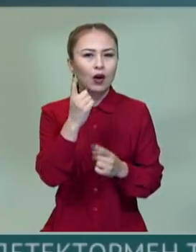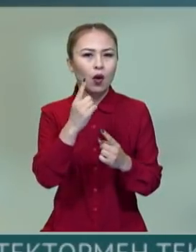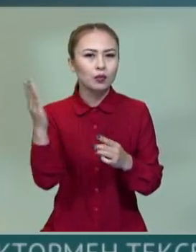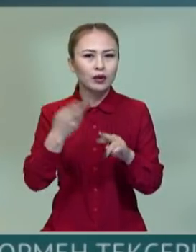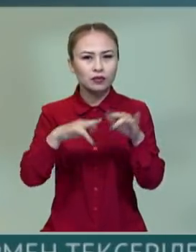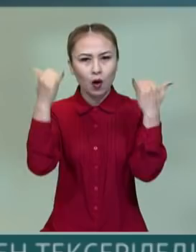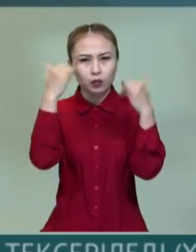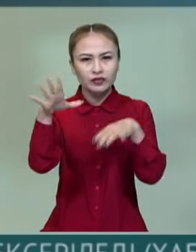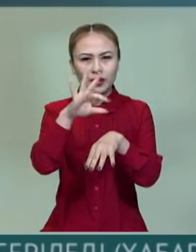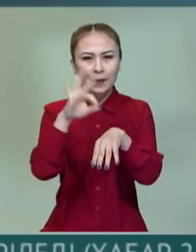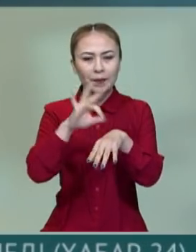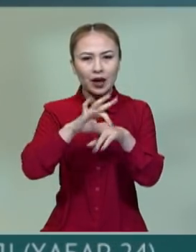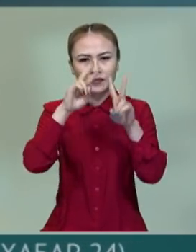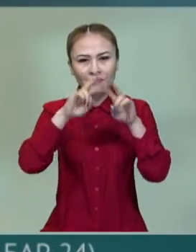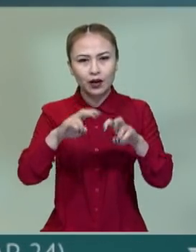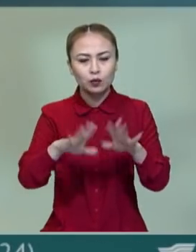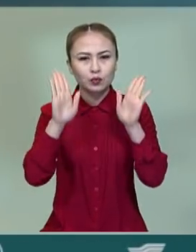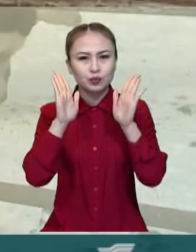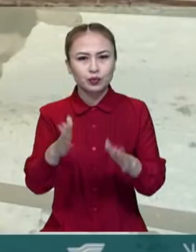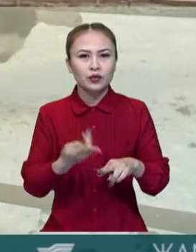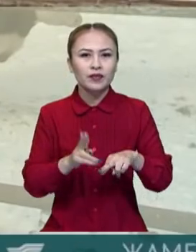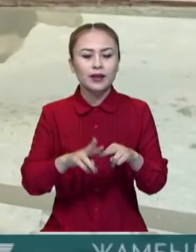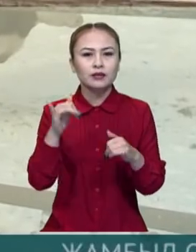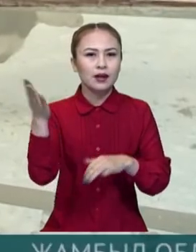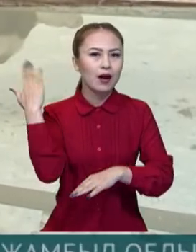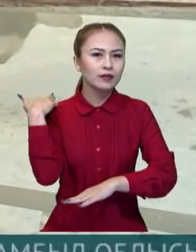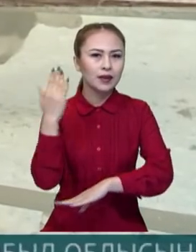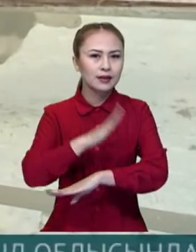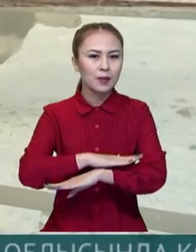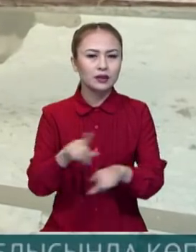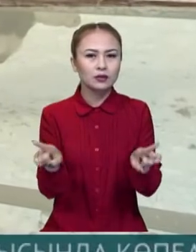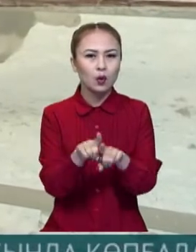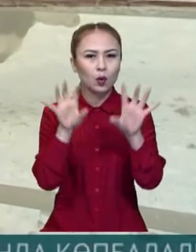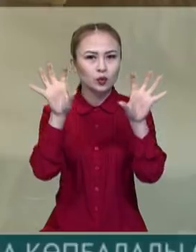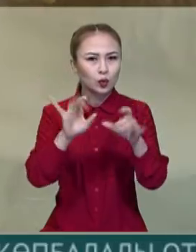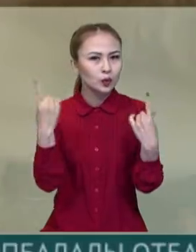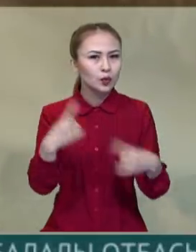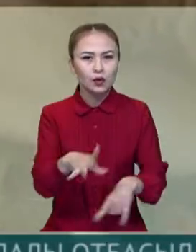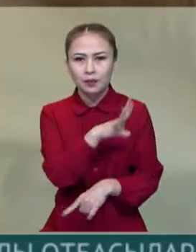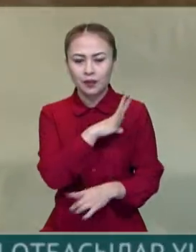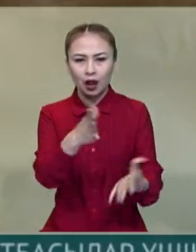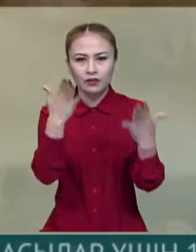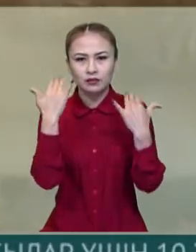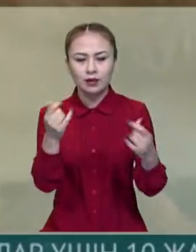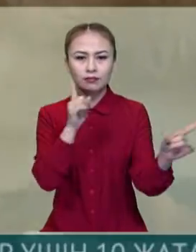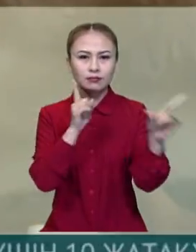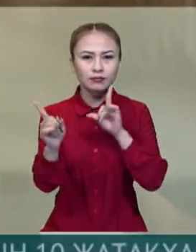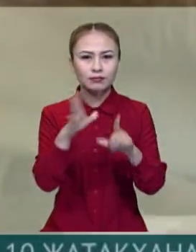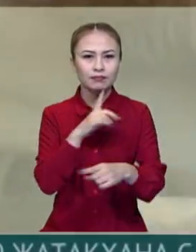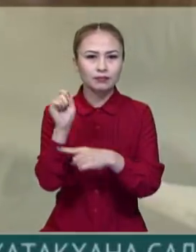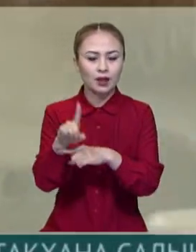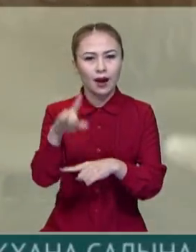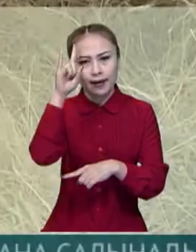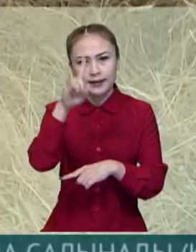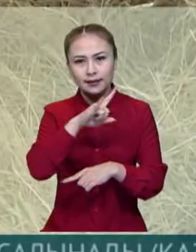бәрі бруцеллезге қарсы тексерістен өткізіледі. Бұрындары бұл үрдістің тәртібі өзгеше болатын. Жаңа өзгерістер бүгін Сенатта